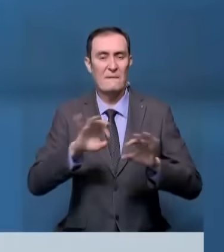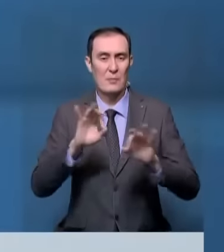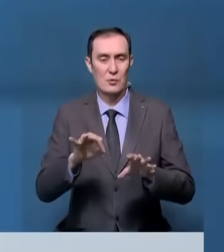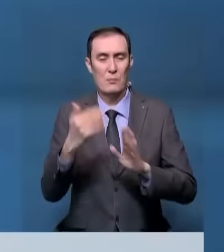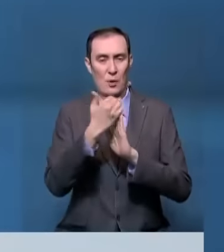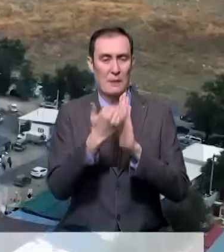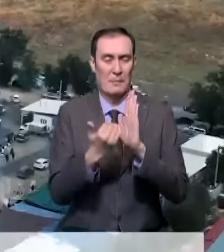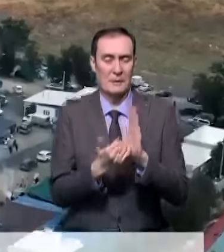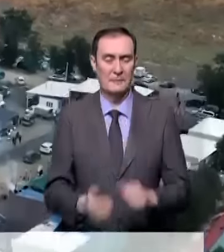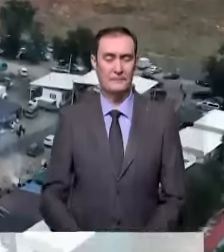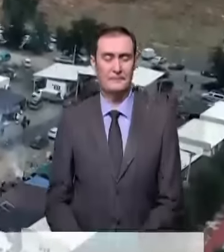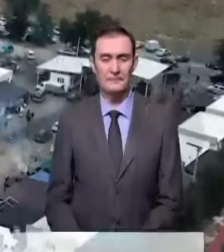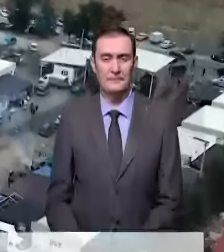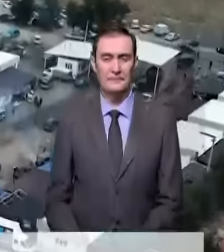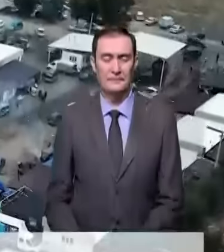выпуск.